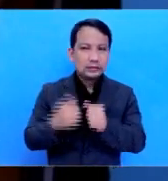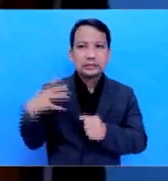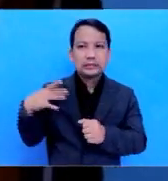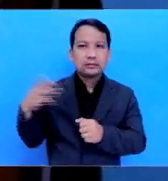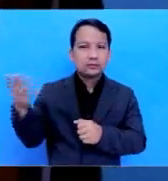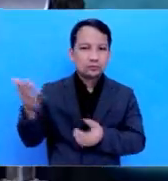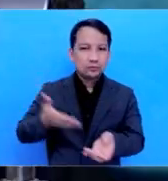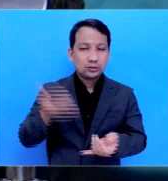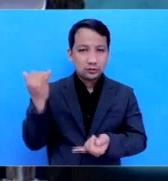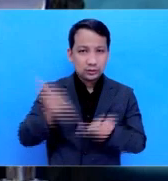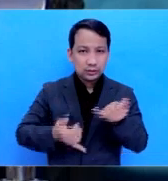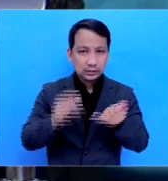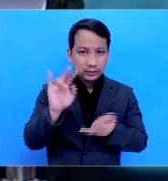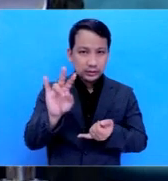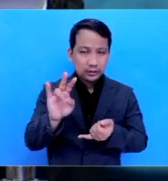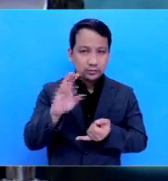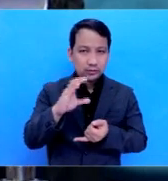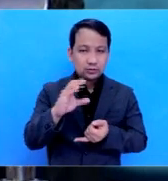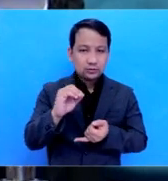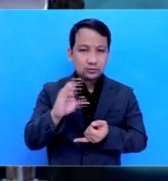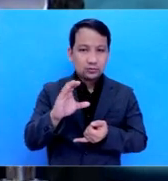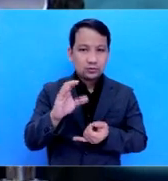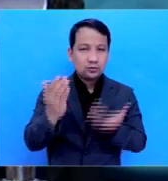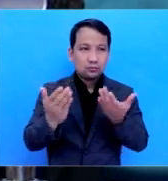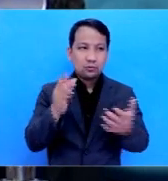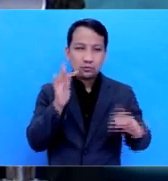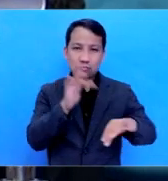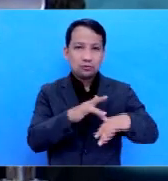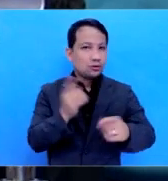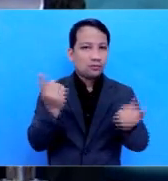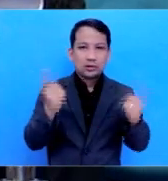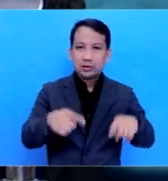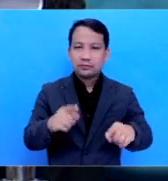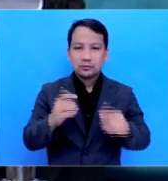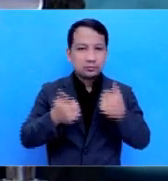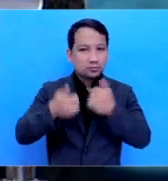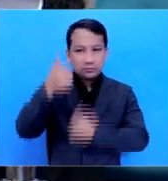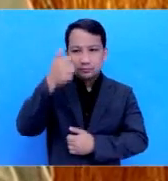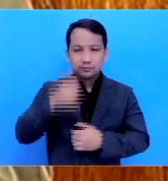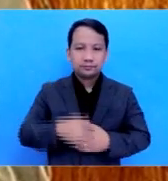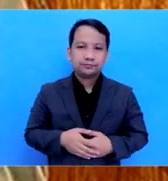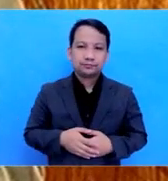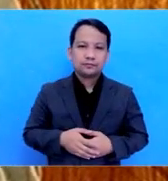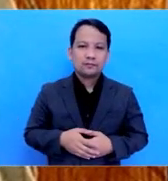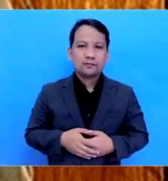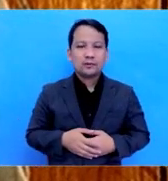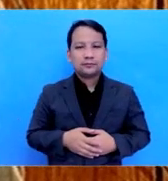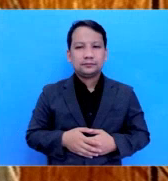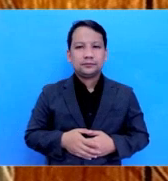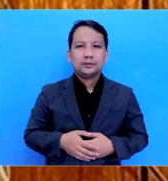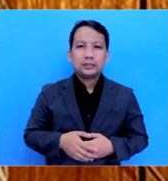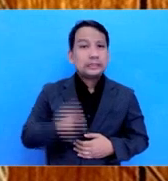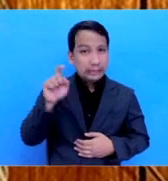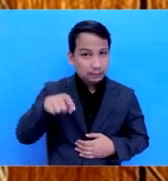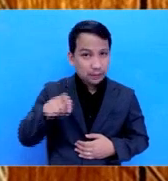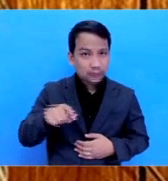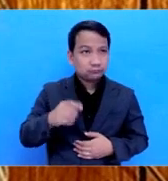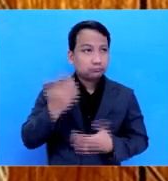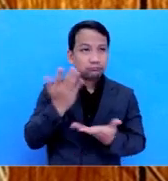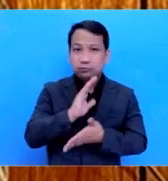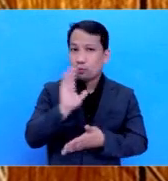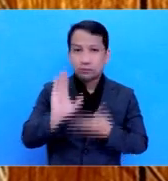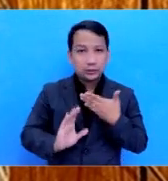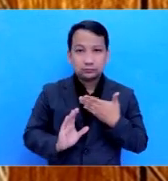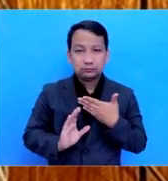pitong COCs kung wala naman itong epekto sa mga mananalo. Ideally, it has to be completed. You know? Pero